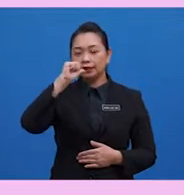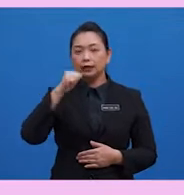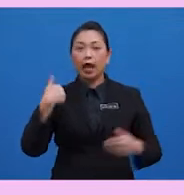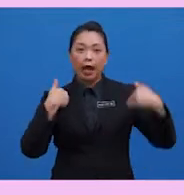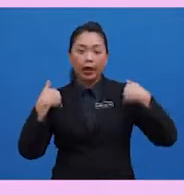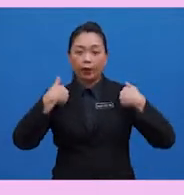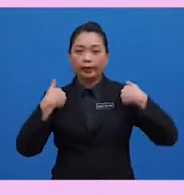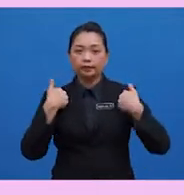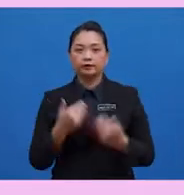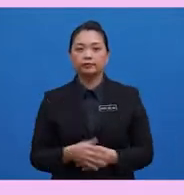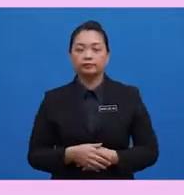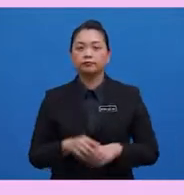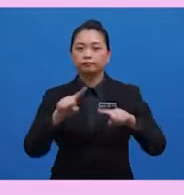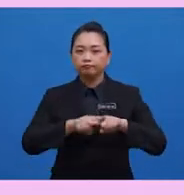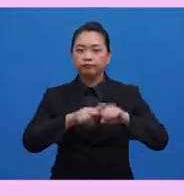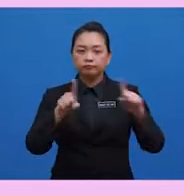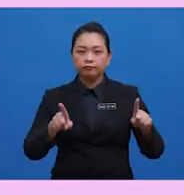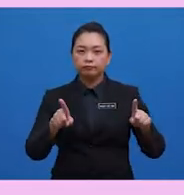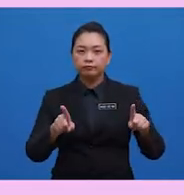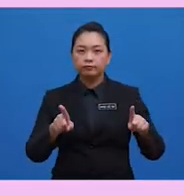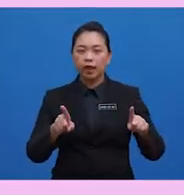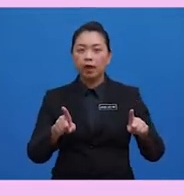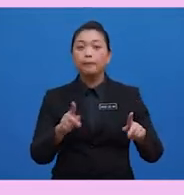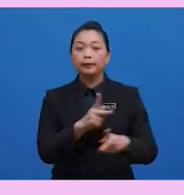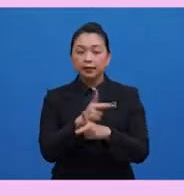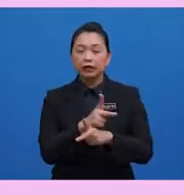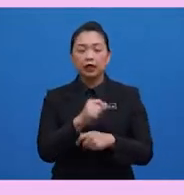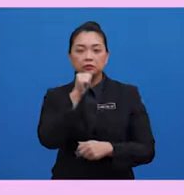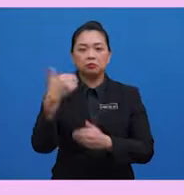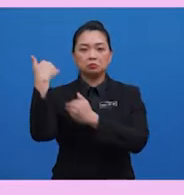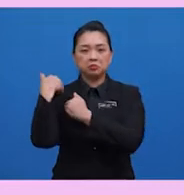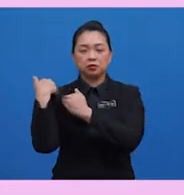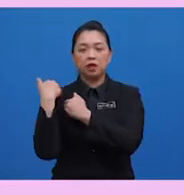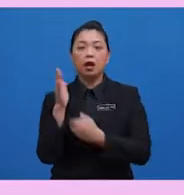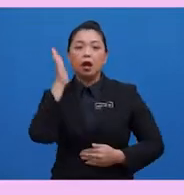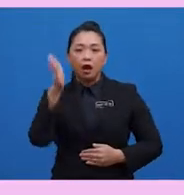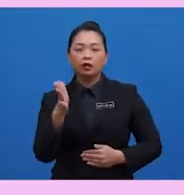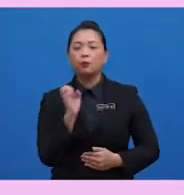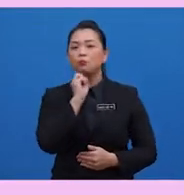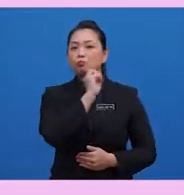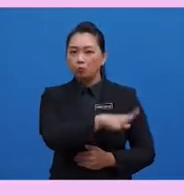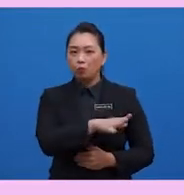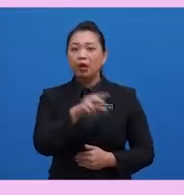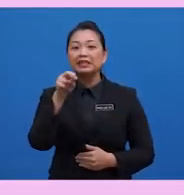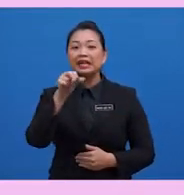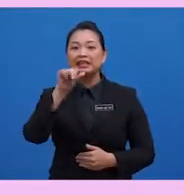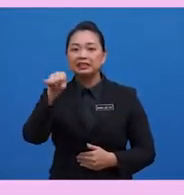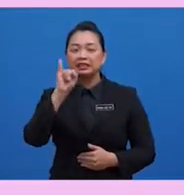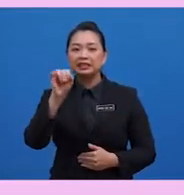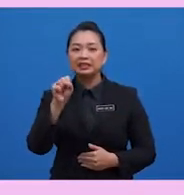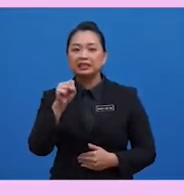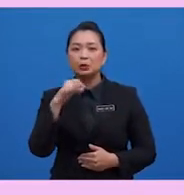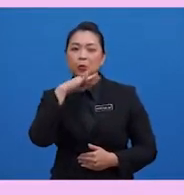haiwan ternakan. Namun, penternak yang tidak bertanggungjawab akan membuang najis ternakan ke dalam